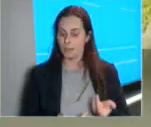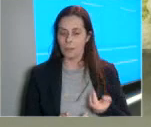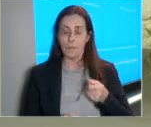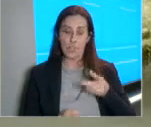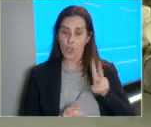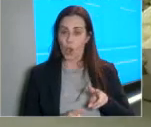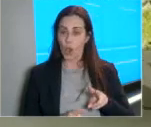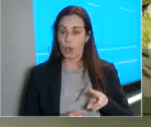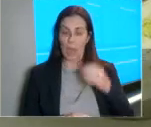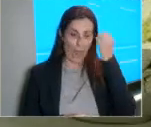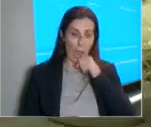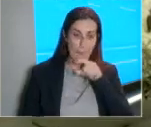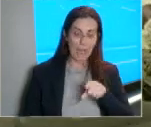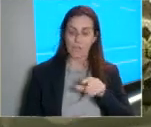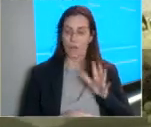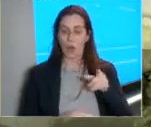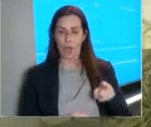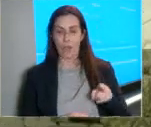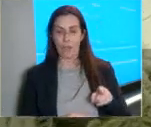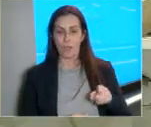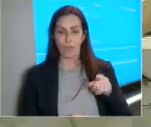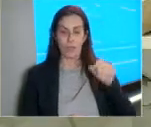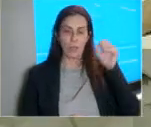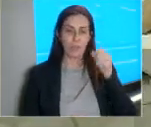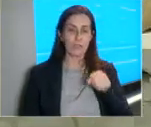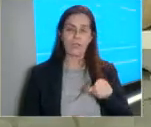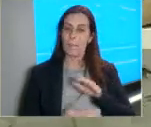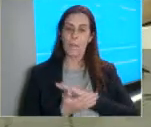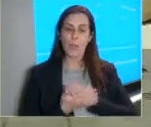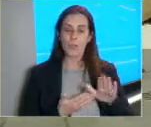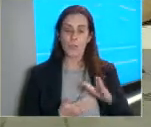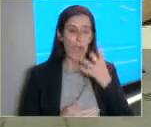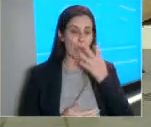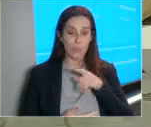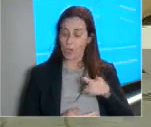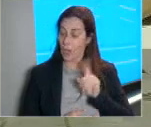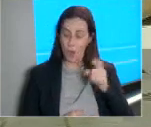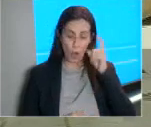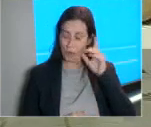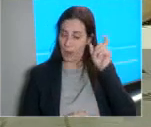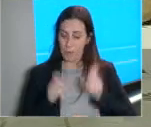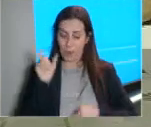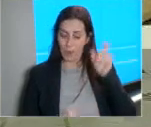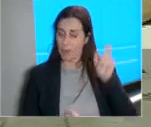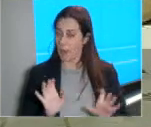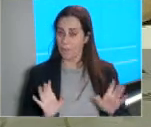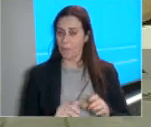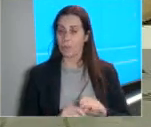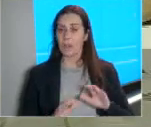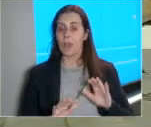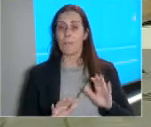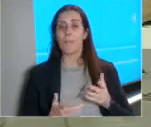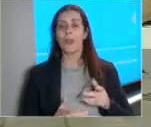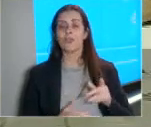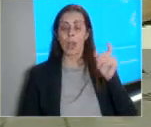וזה יכול לתפוס את חמאס פה, וזה יכול להעלות את חמאס שם, זה פשוט עצוב. ככה לא חושבים על בני אדם עדן. מה